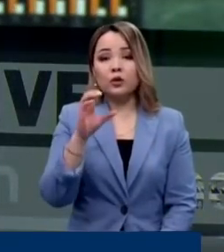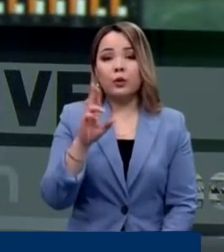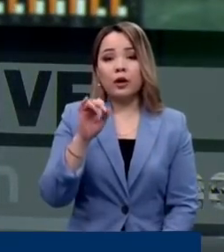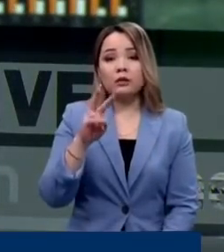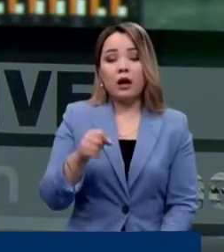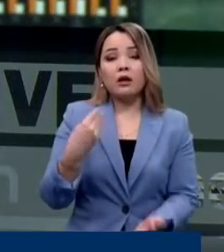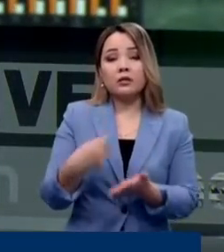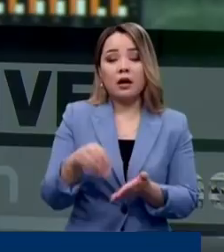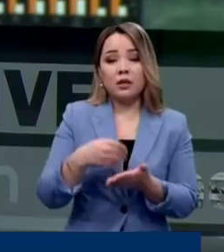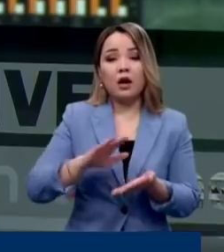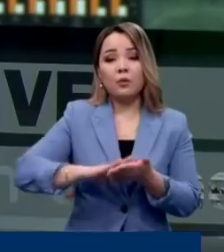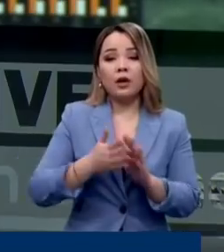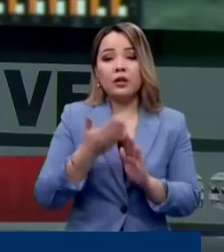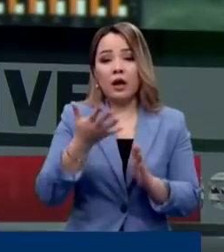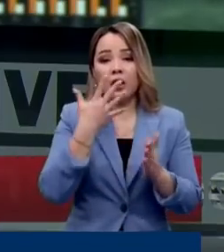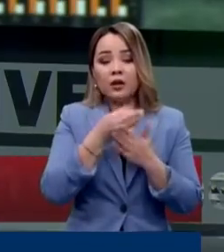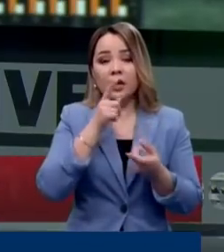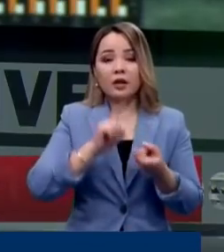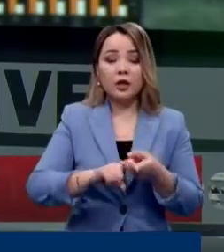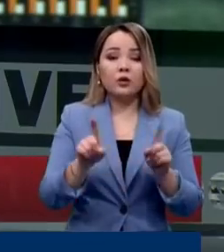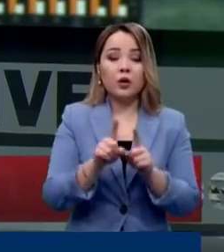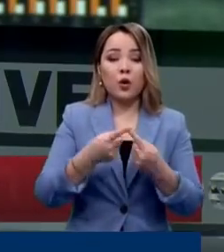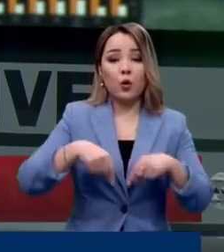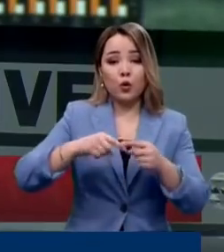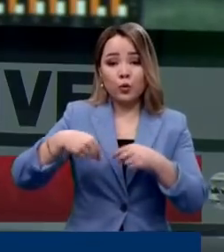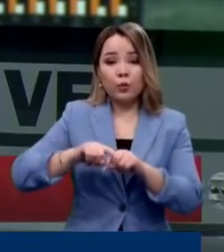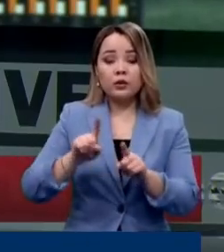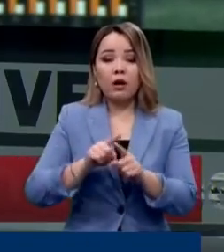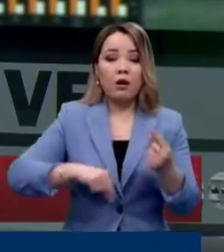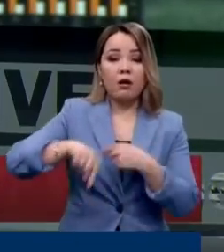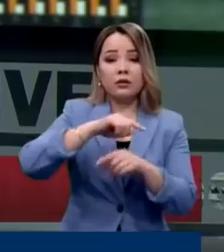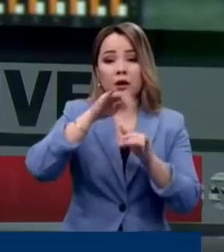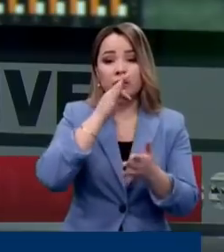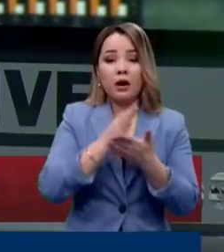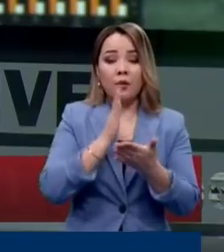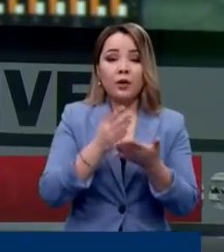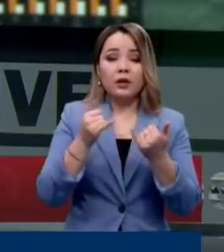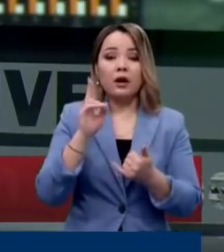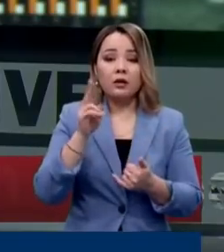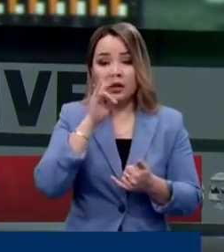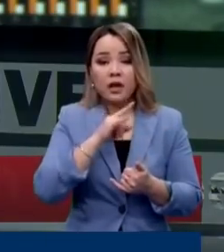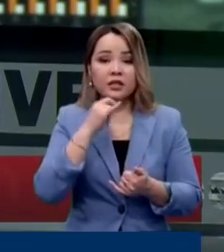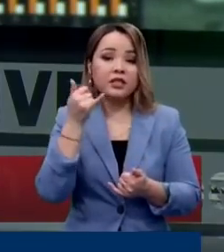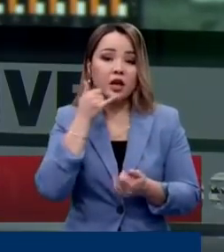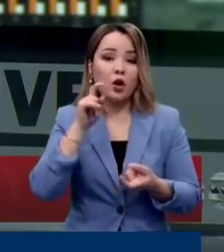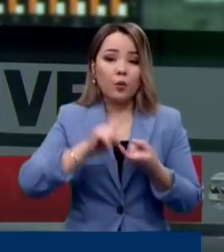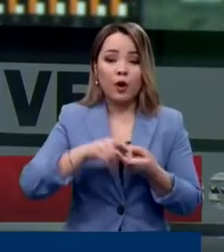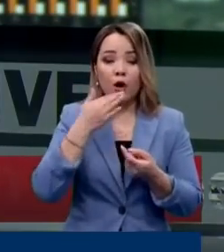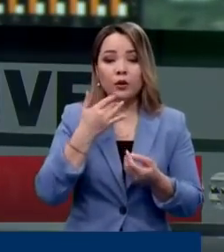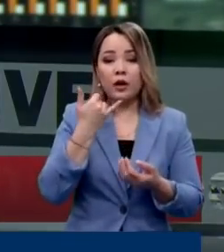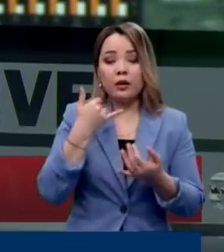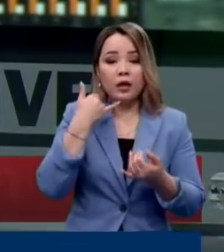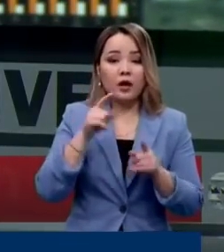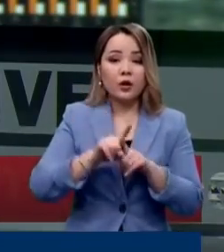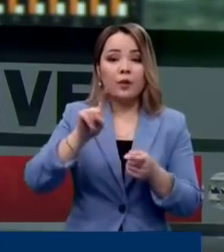Самұрық-Қазынаның сатып алулар айналасындағы сын оның еншілес ұйымдарын да айналып өтпеді. Мәселен, Қазақтелекомда. Ұлттық байланыс операторының сатып